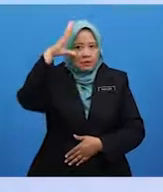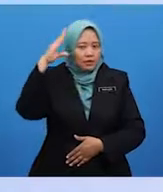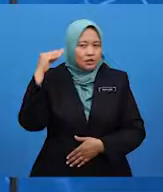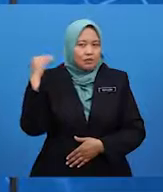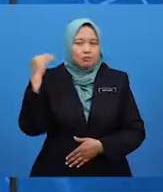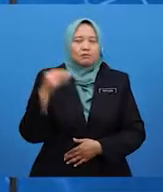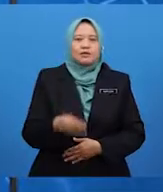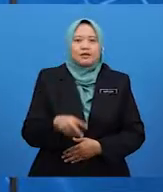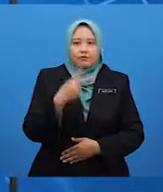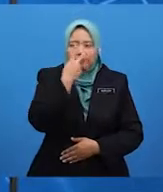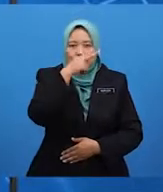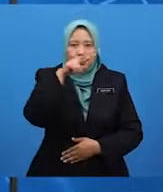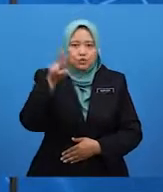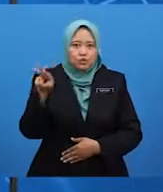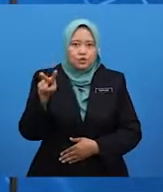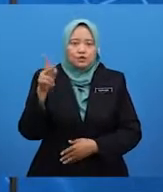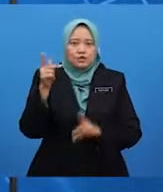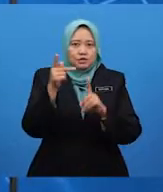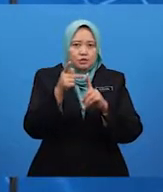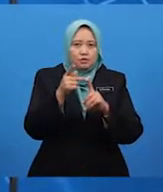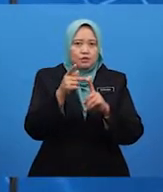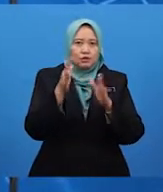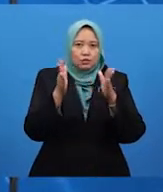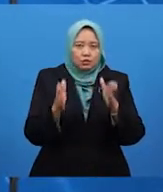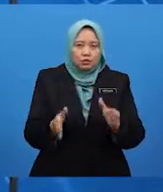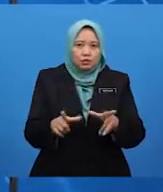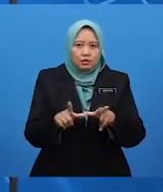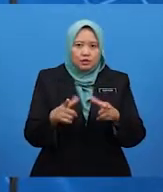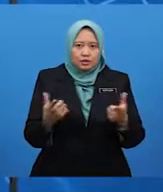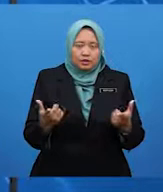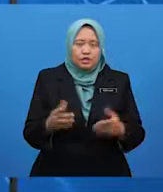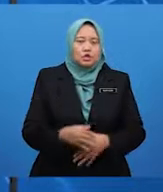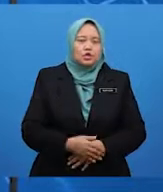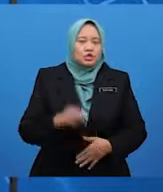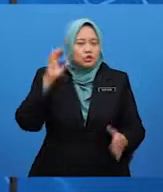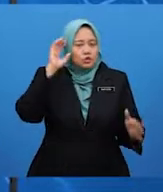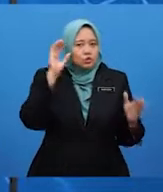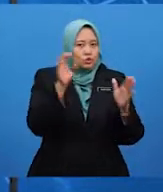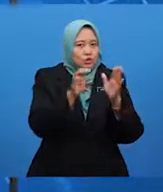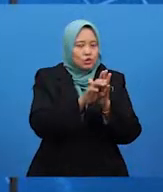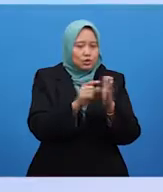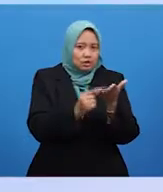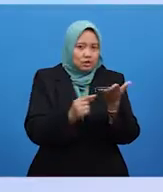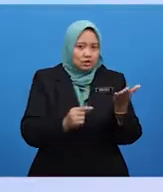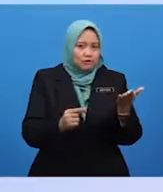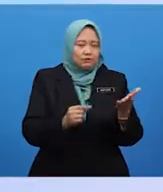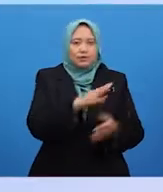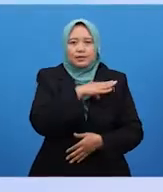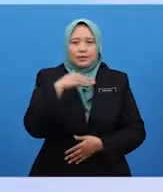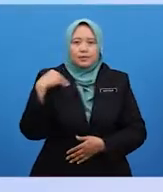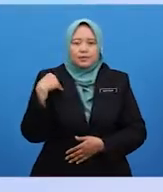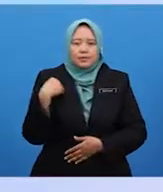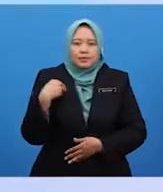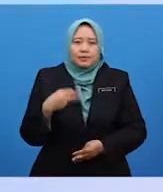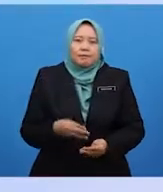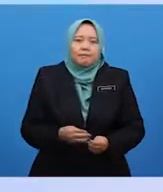kepada pengguna. Antara elemen penting dalam komunikasi visual ialah grafik dan multimedia. Okey, baiklah. Untuk grafik, reka